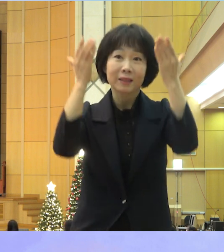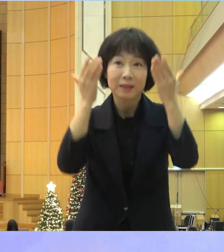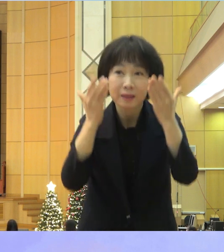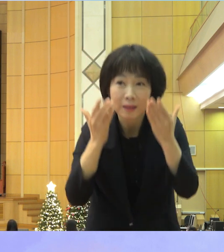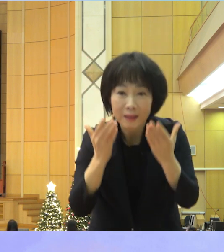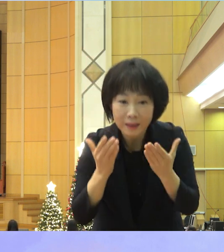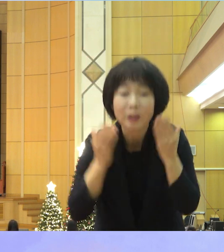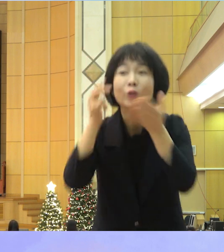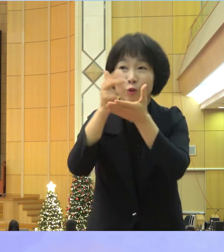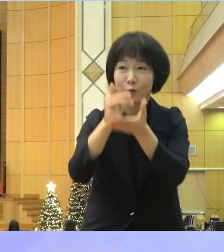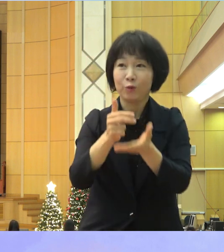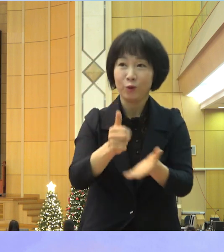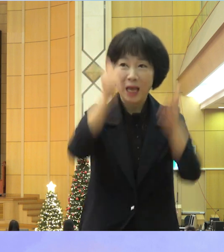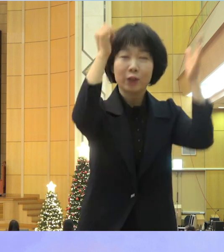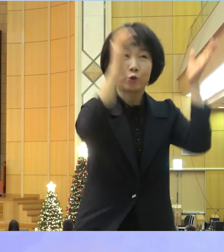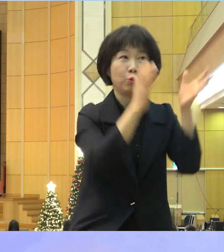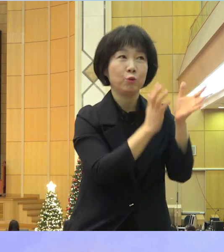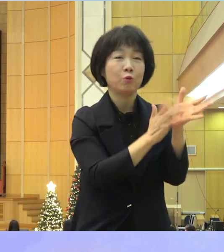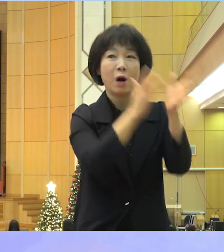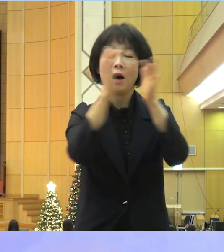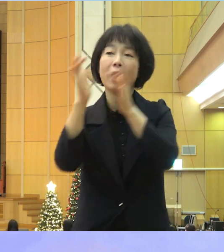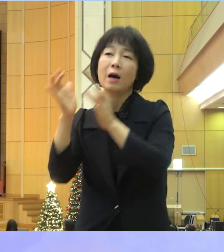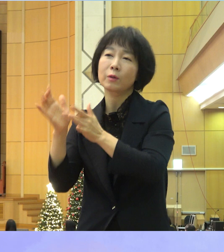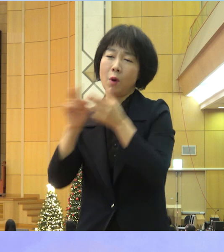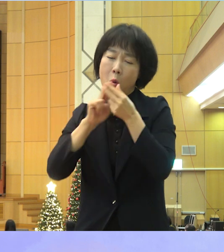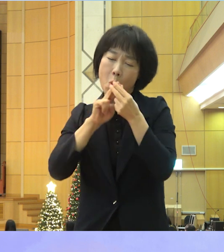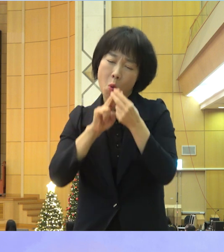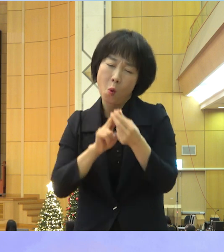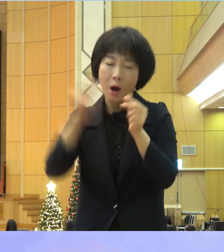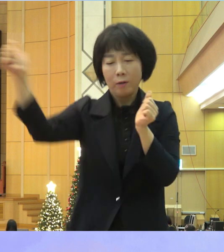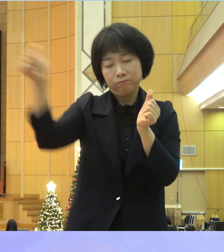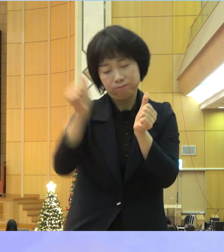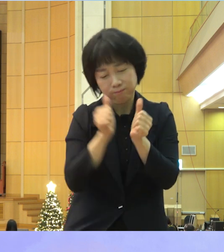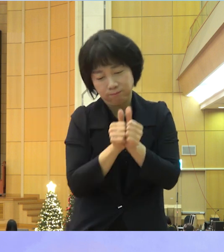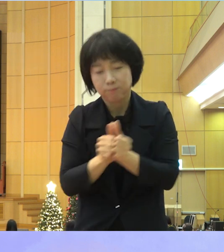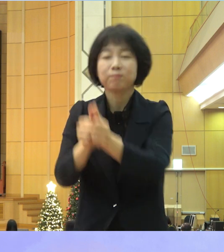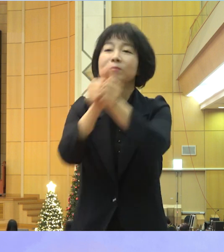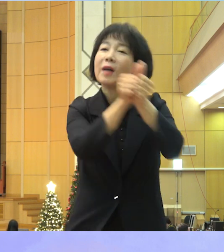사함받고 주 예수와